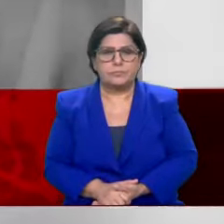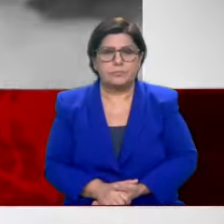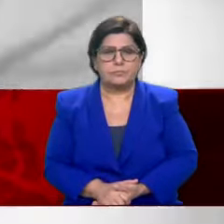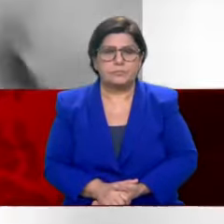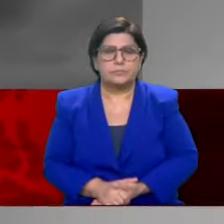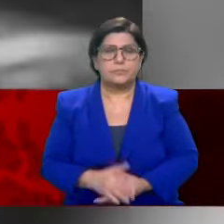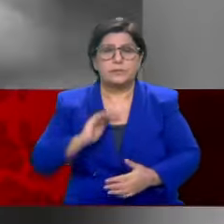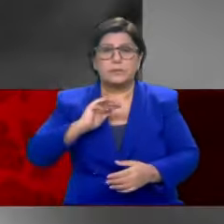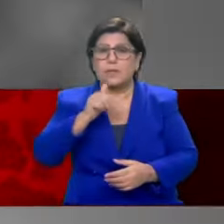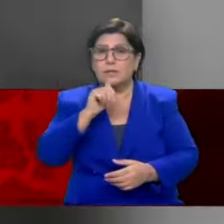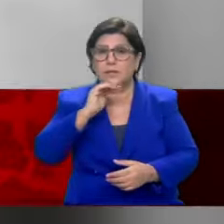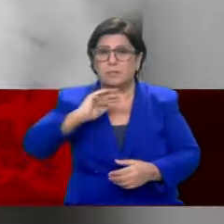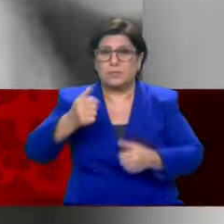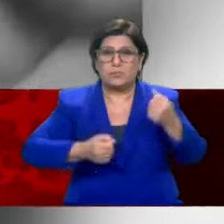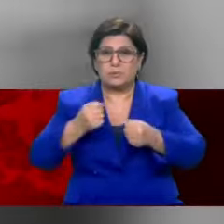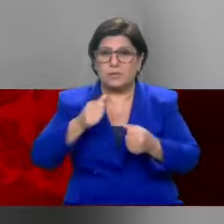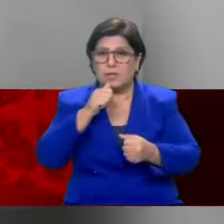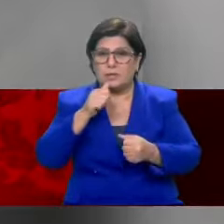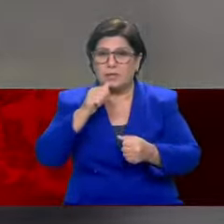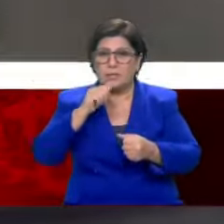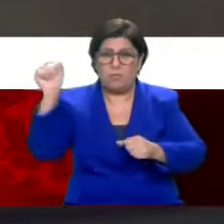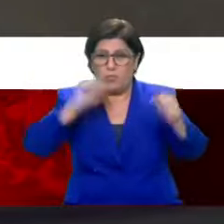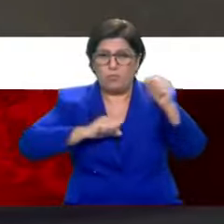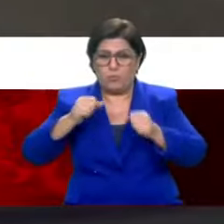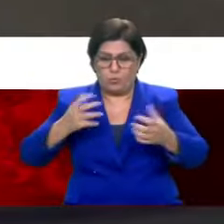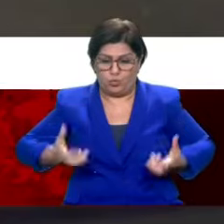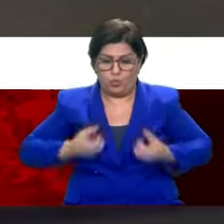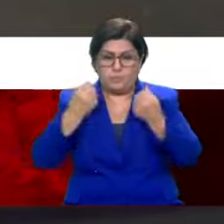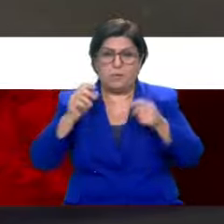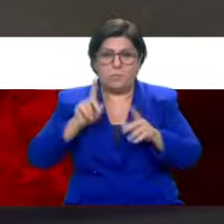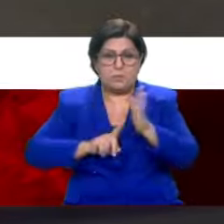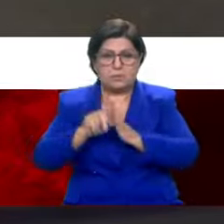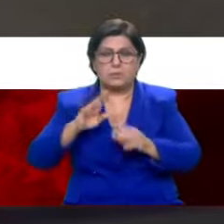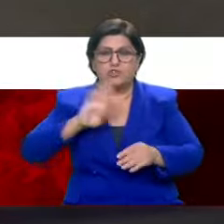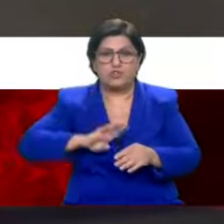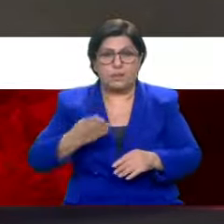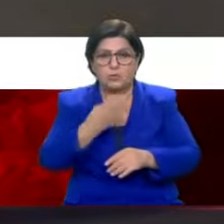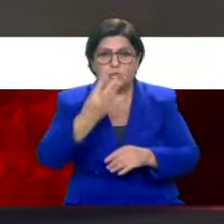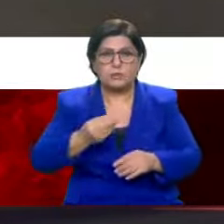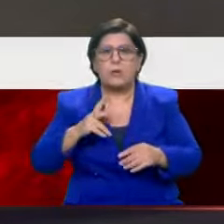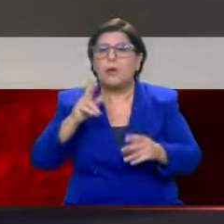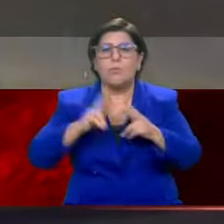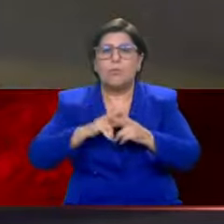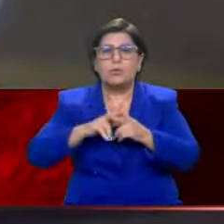Bırak. Taksici adamın elinden kurtulmayı başardı. Ondan şikayetçi oldu. Polis şimdi her yerde saldırganı arıyor.